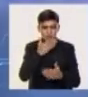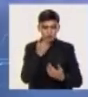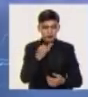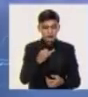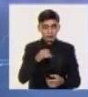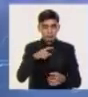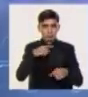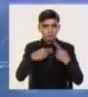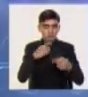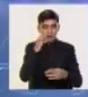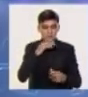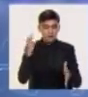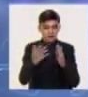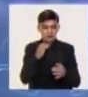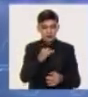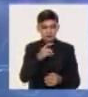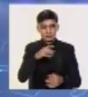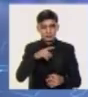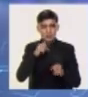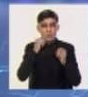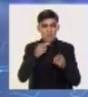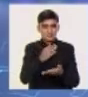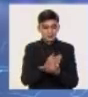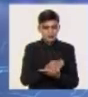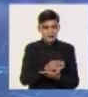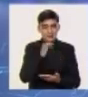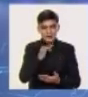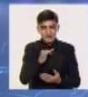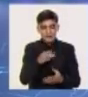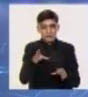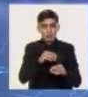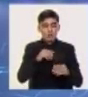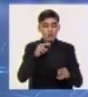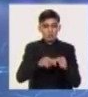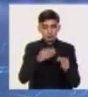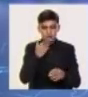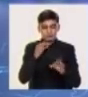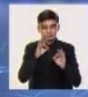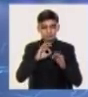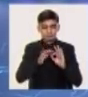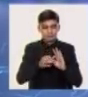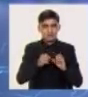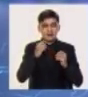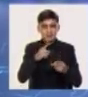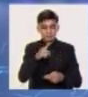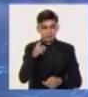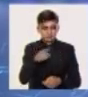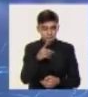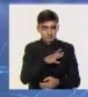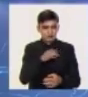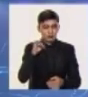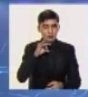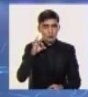легко переворачивает ветер, и колесо признали опасным. Но и это еще не все. Нина Шапо расскажет, как закрутилась эта